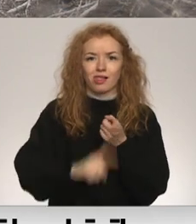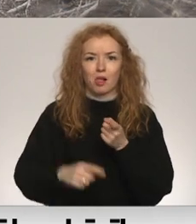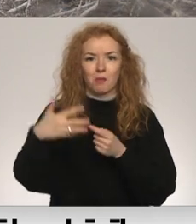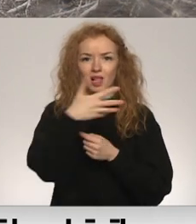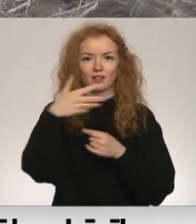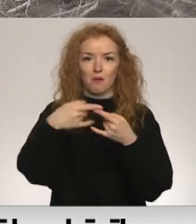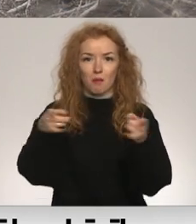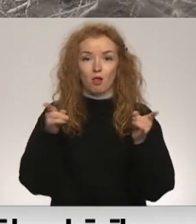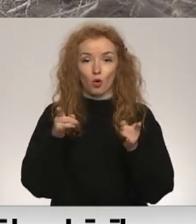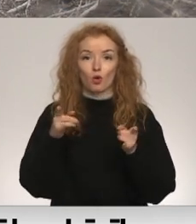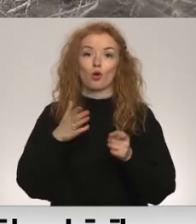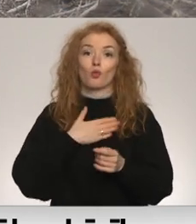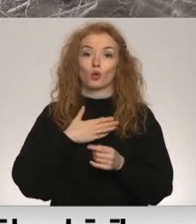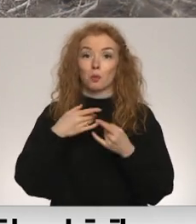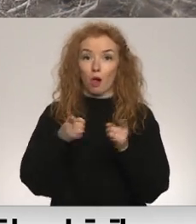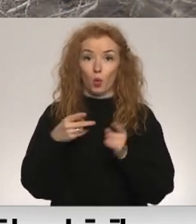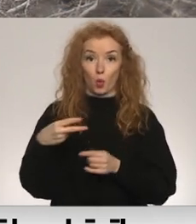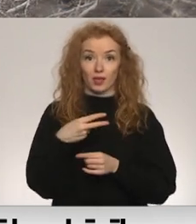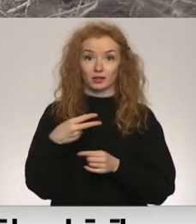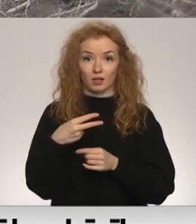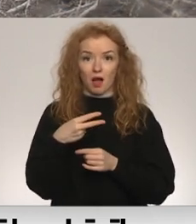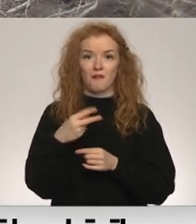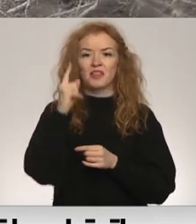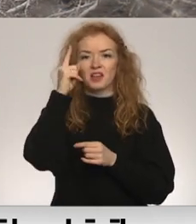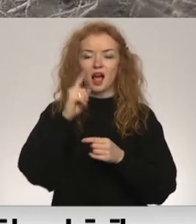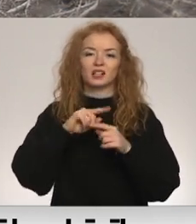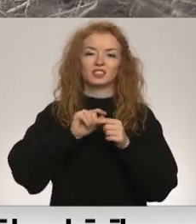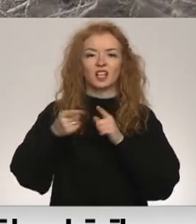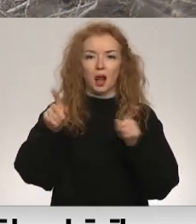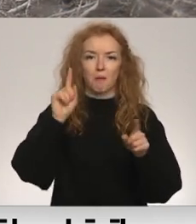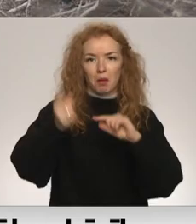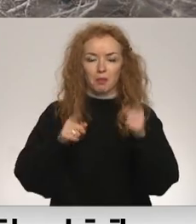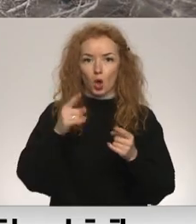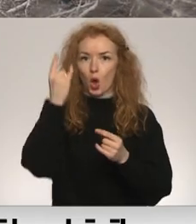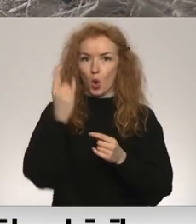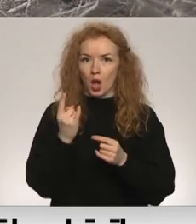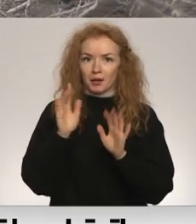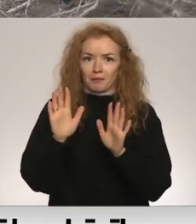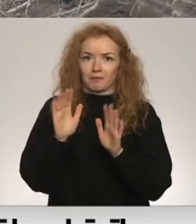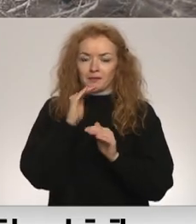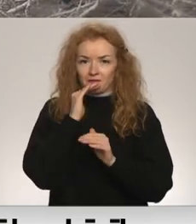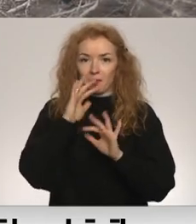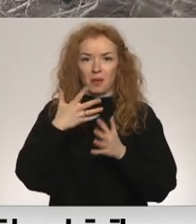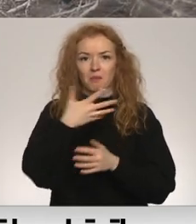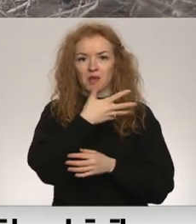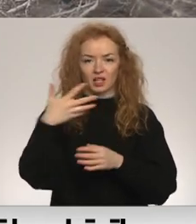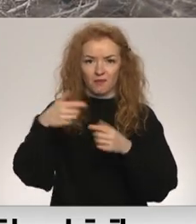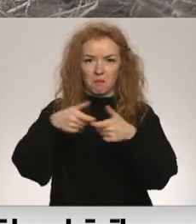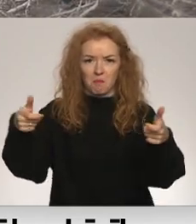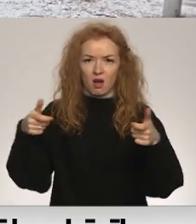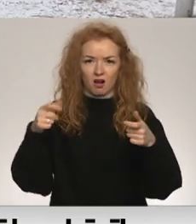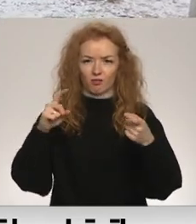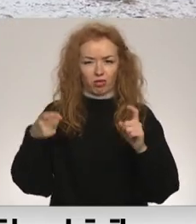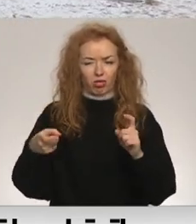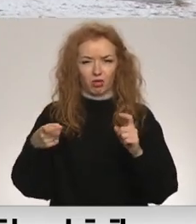5. Stāvā. Mūsu balkonu mēs dzīvojam 2. Stāvā. Aizķēra tikai ar zariem. Pat logi palika veseli, bet 5. Stāvā gan balkonu margas iznīcināts